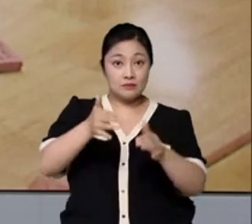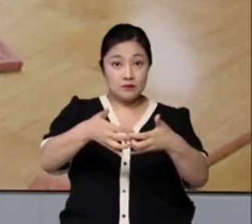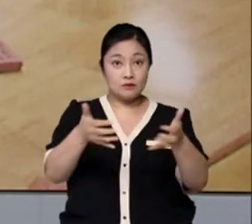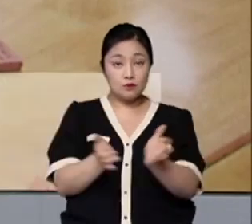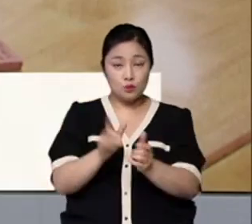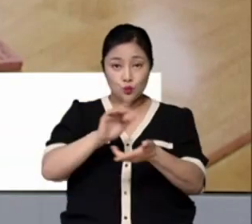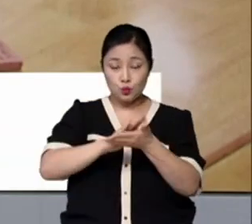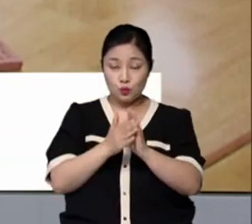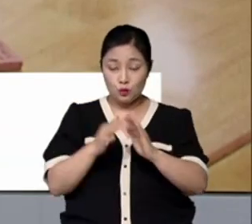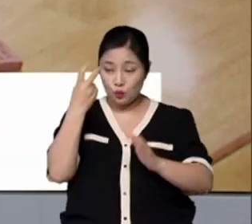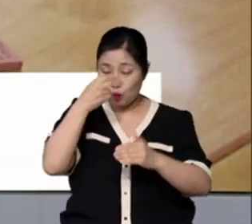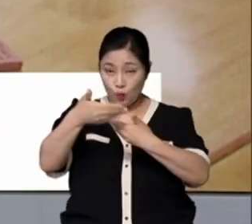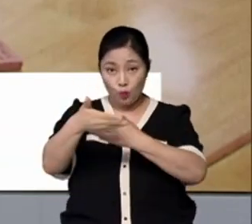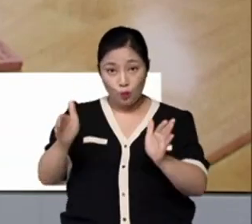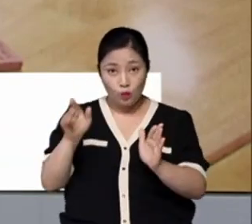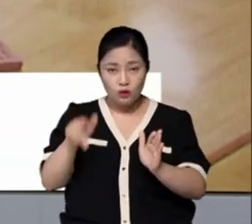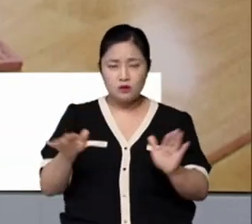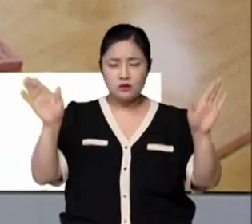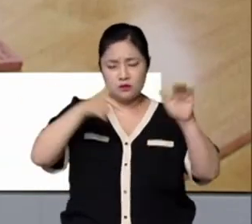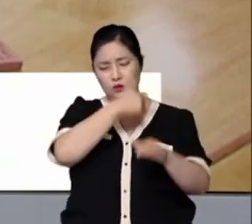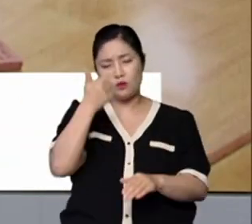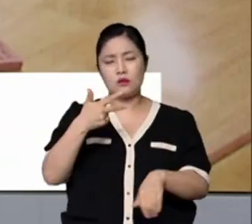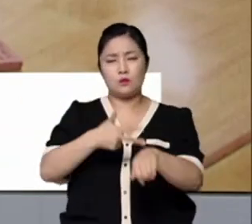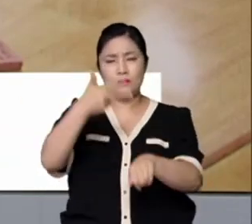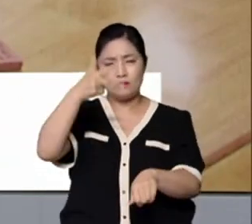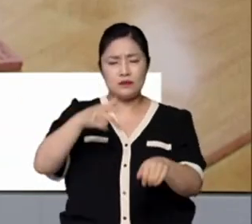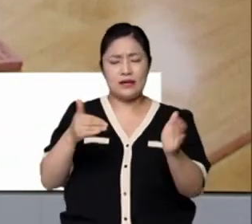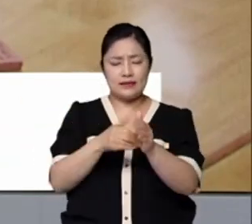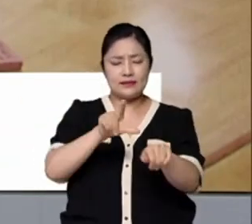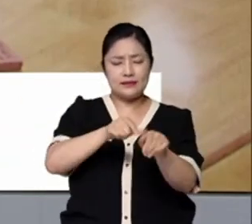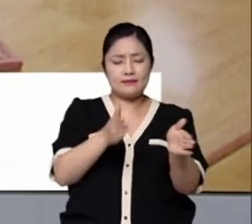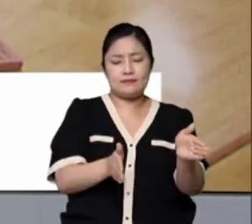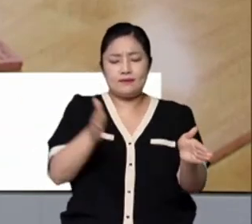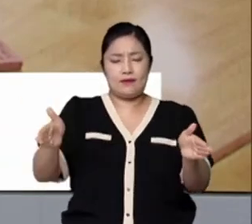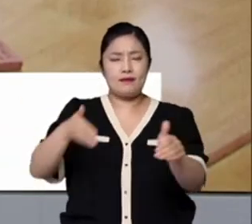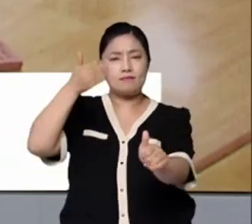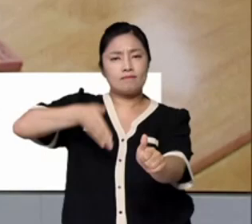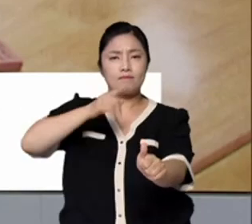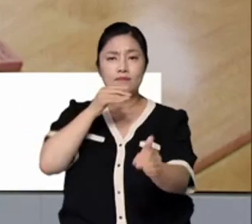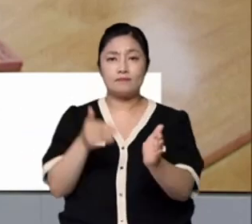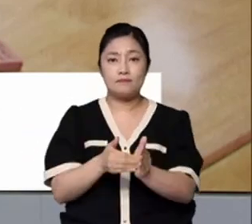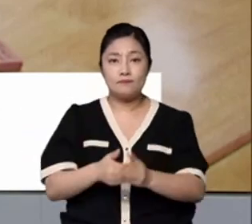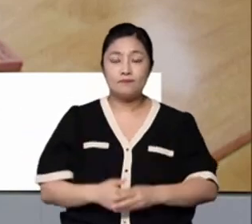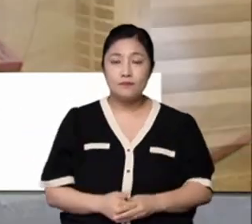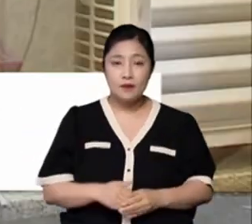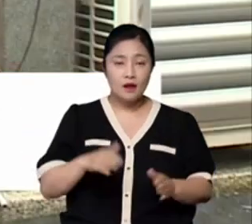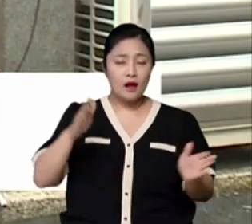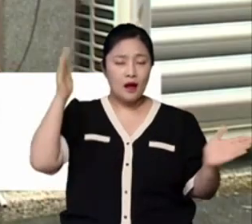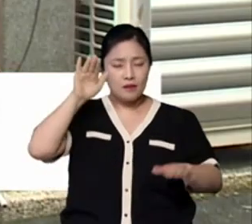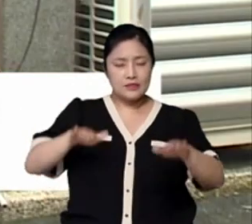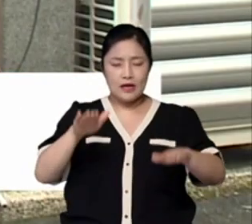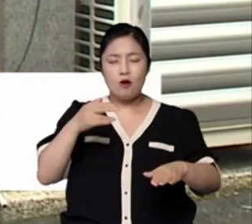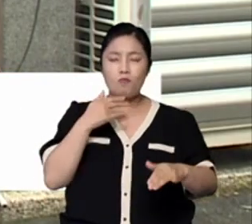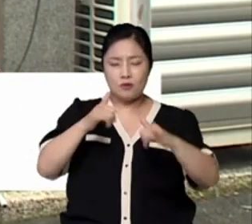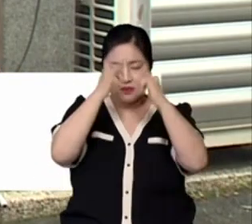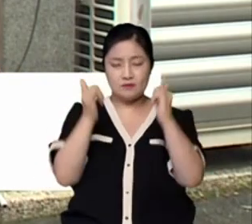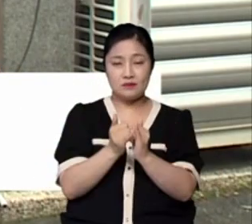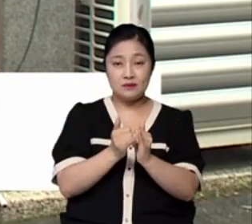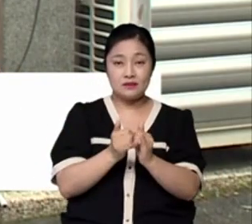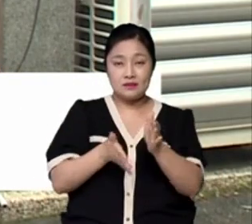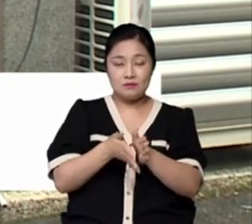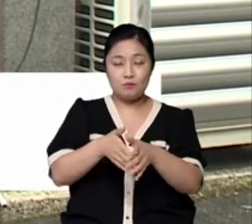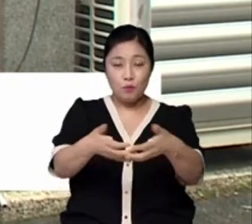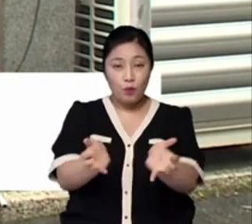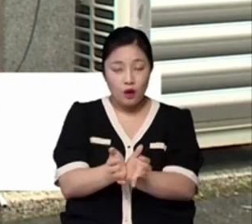시민단체가 초등학교 돌봄교실을 저녁 7시까지 연장 운영해달라고 요구했습니다. 학벌 없는 사회를 위한 시민